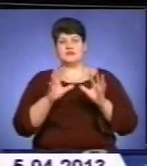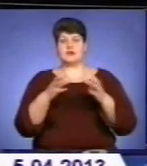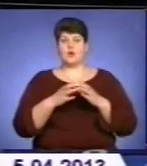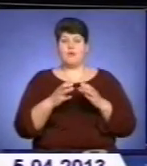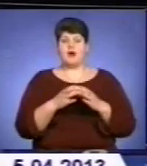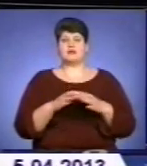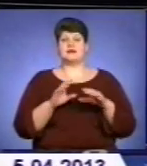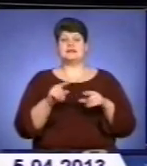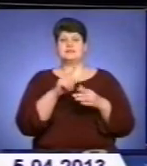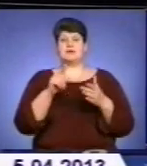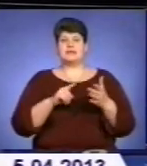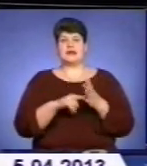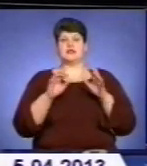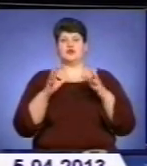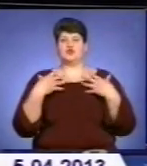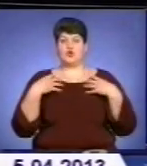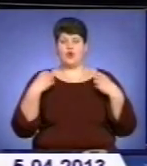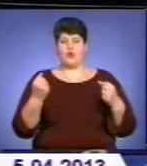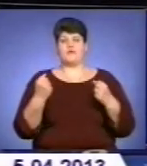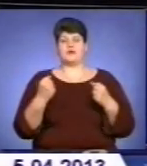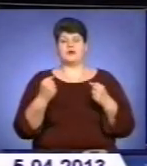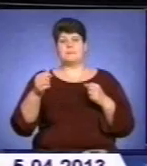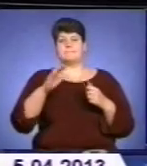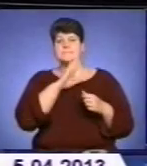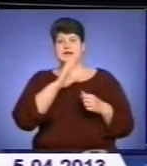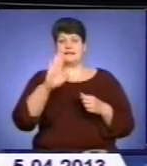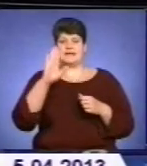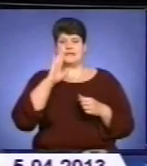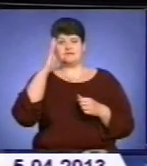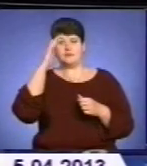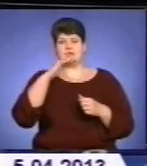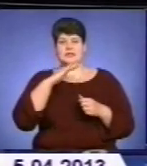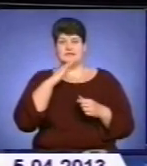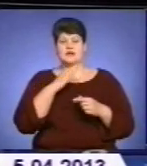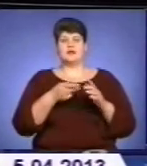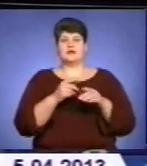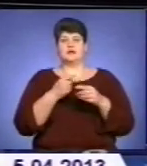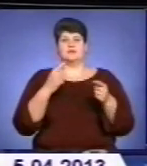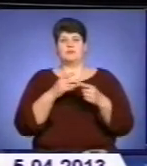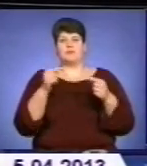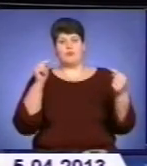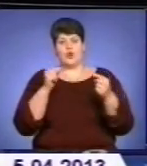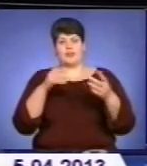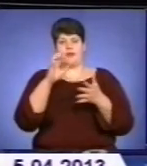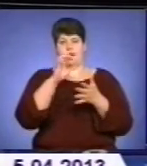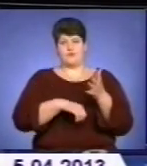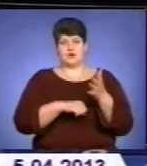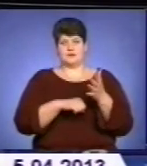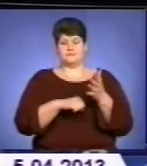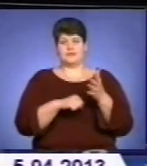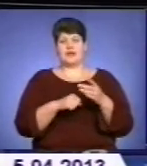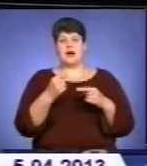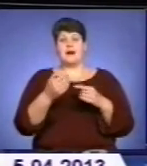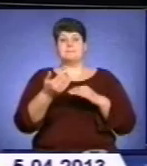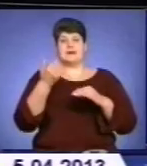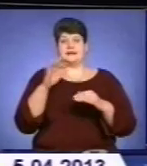з питань здоров'я вагітних, материнства, батьківства, запобігання непланової вагітності і проти абортів. А напередодні, 5